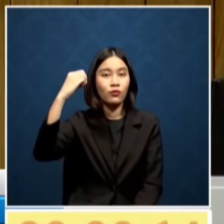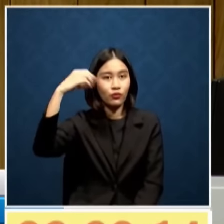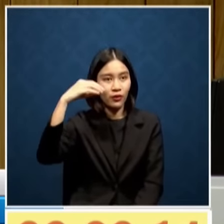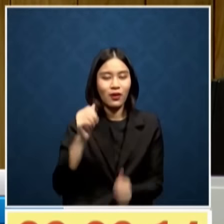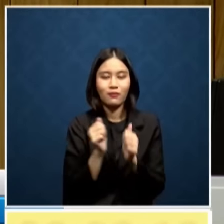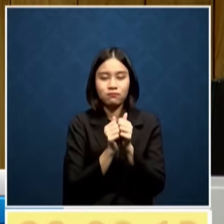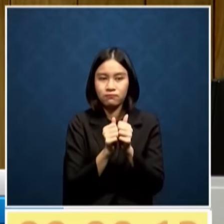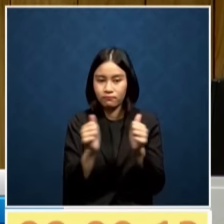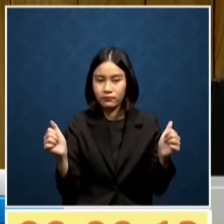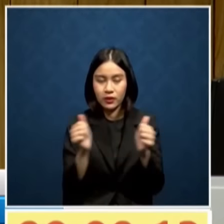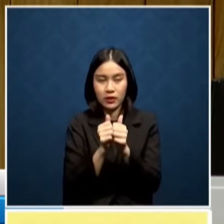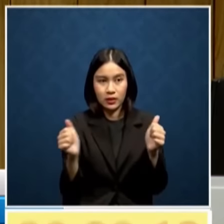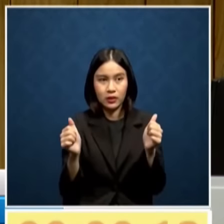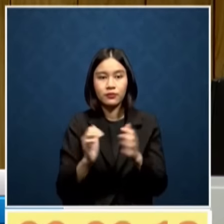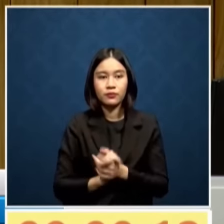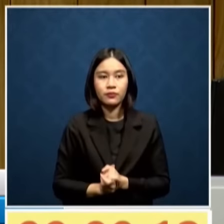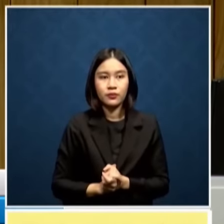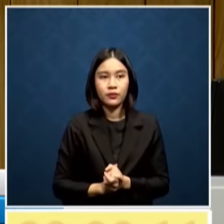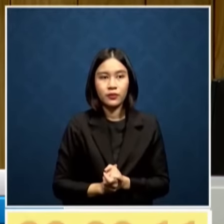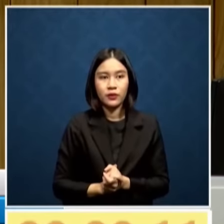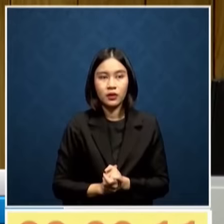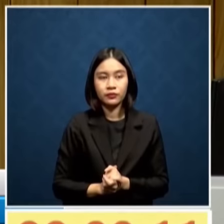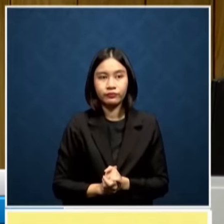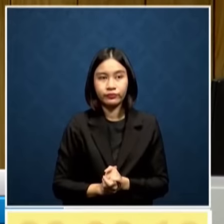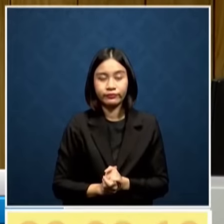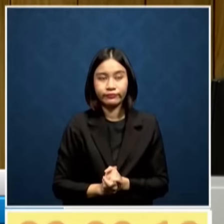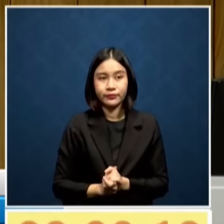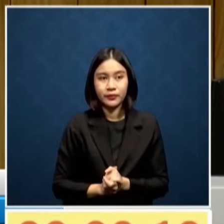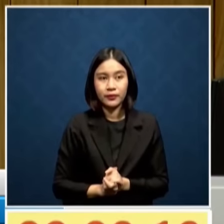ค่อนข้างดีอันนี้ยืนยันนะครับว่าเป็นอย่างนั้นน